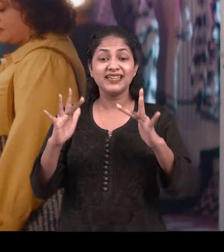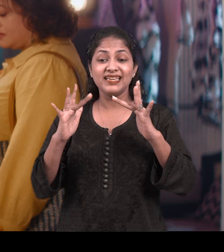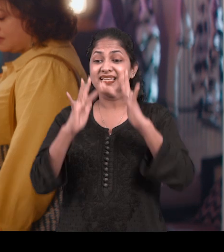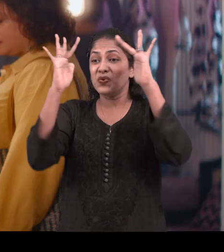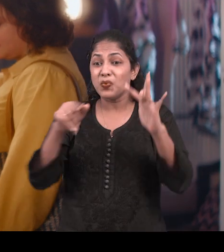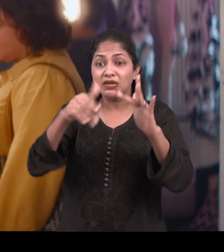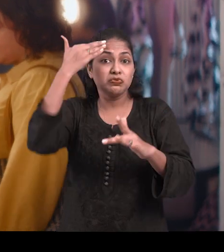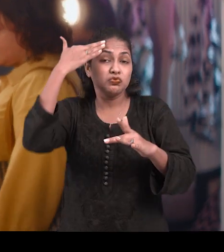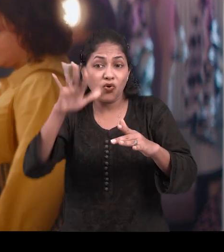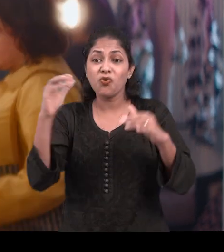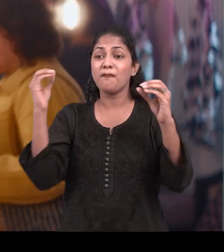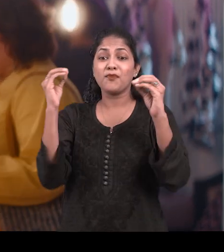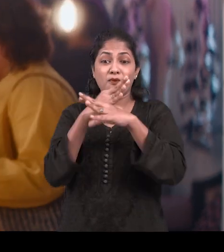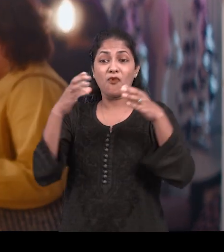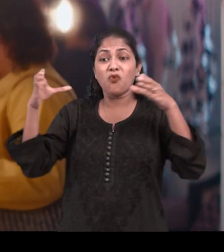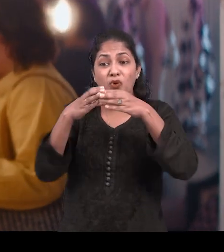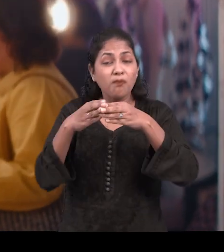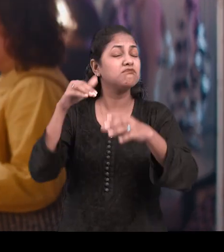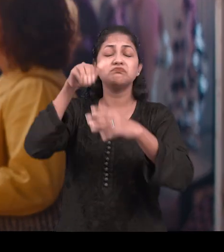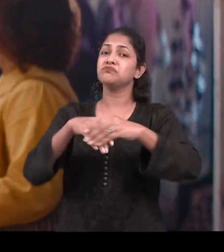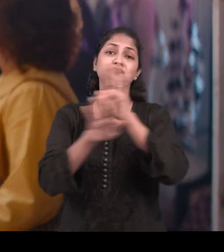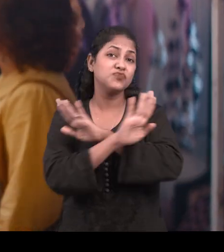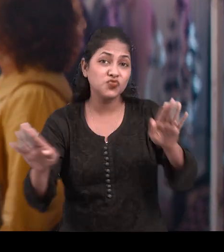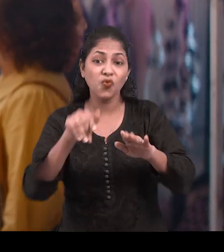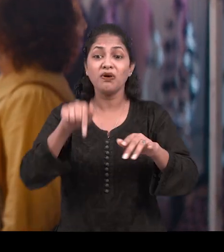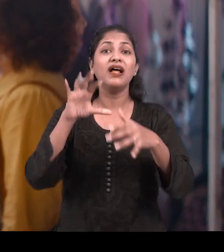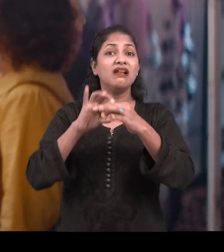કોઈ પણ અજાણ્યા સોશિયલ મીડિયા મેસેજિંગ ગ્રુપમાં ન તો જોડાઓ કે